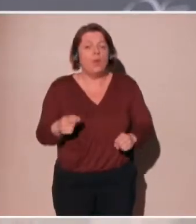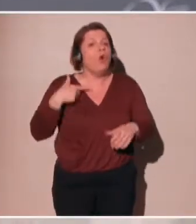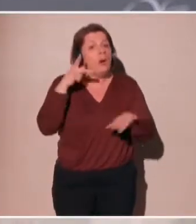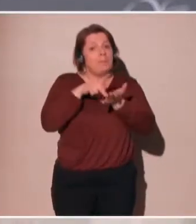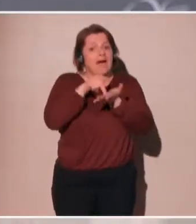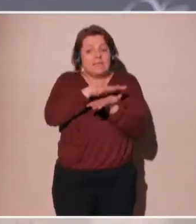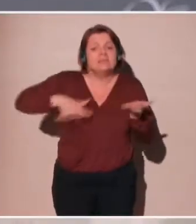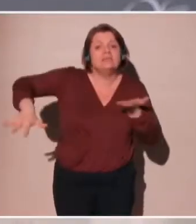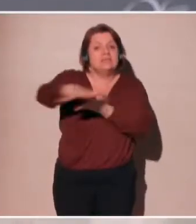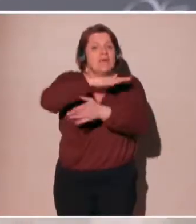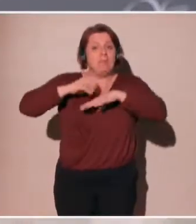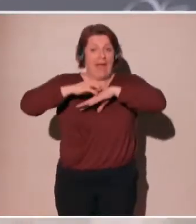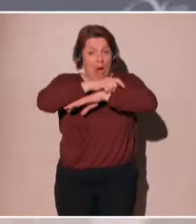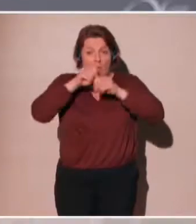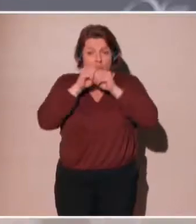Paris qui ont pour